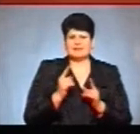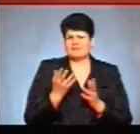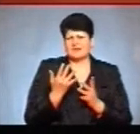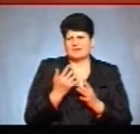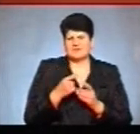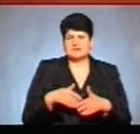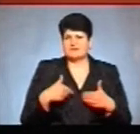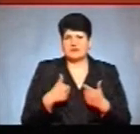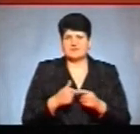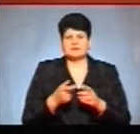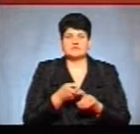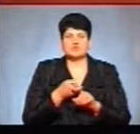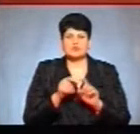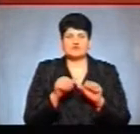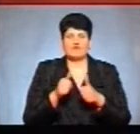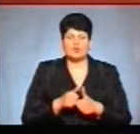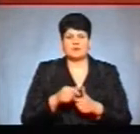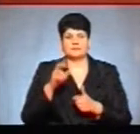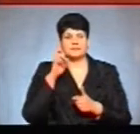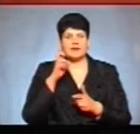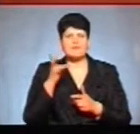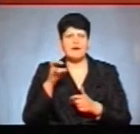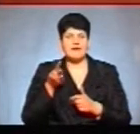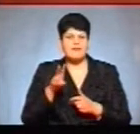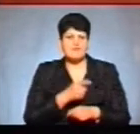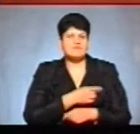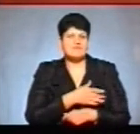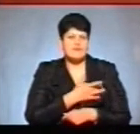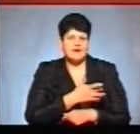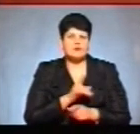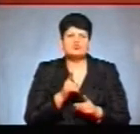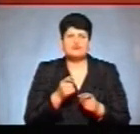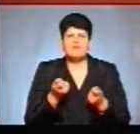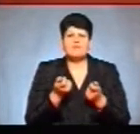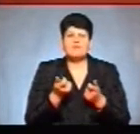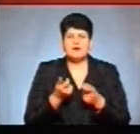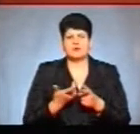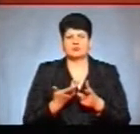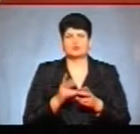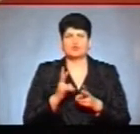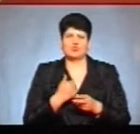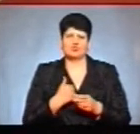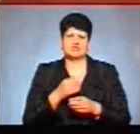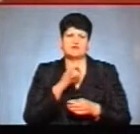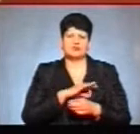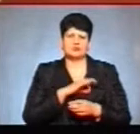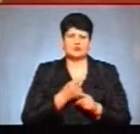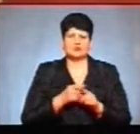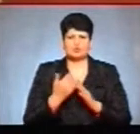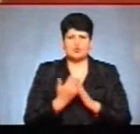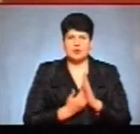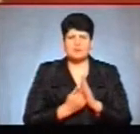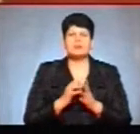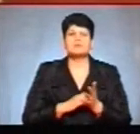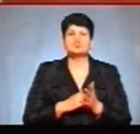звернень з приводу оформлення муніципальної няні. Чому, на вашу думку, небагато наразі охочих скористатися цією програмою? Яка ситуація загалом по Україні? Які